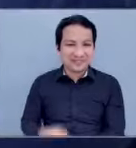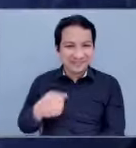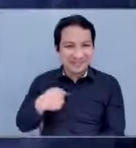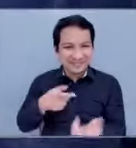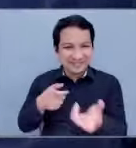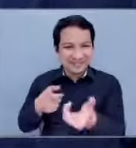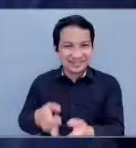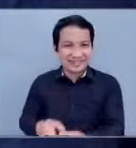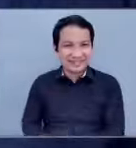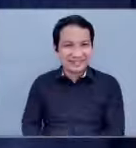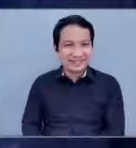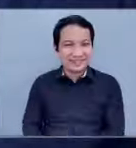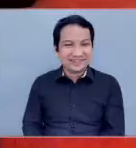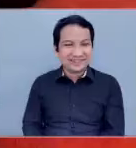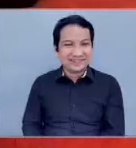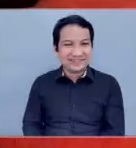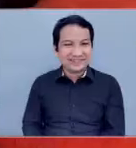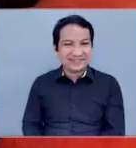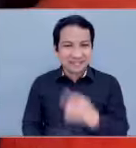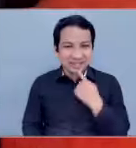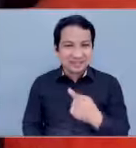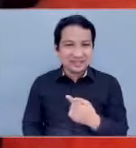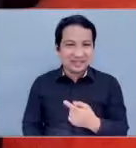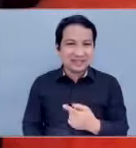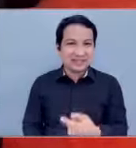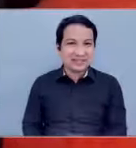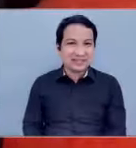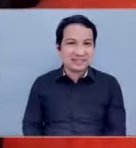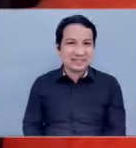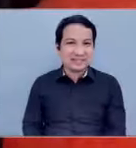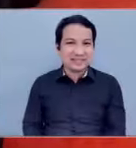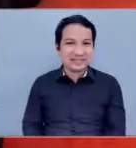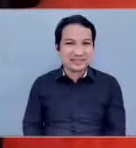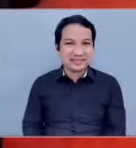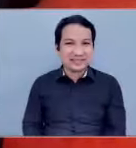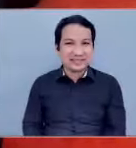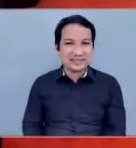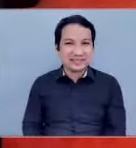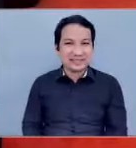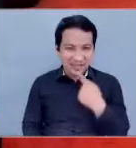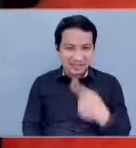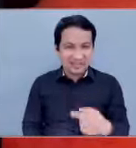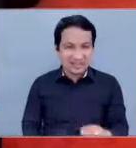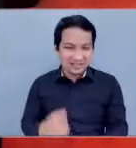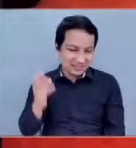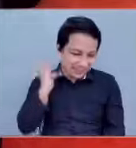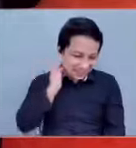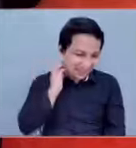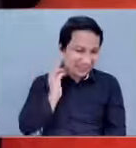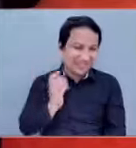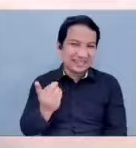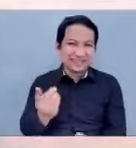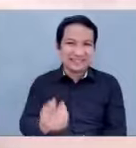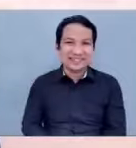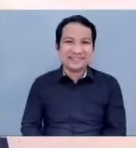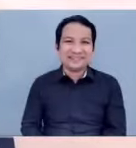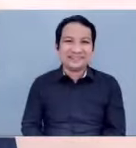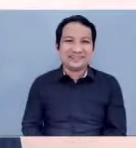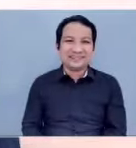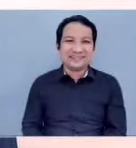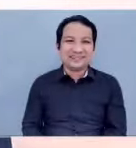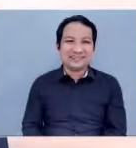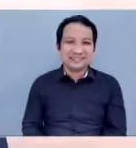bumabaril ako din. Na eventually kakagatin din para magta-turn. Kung kakagatin ka, sinong kakagat sa'yo? Ayun na. Wow. Mga tanong na ganyan.